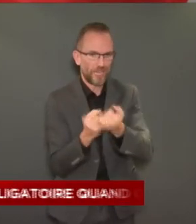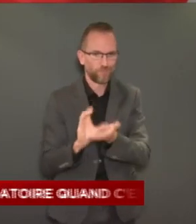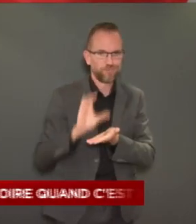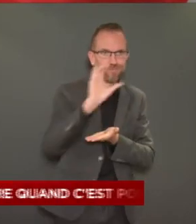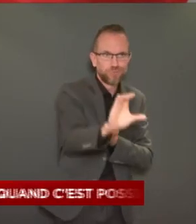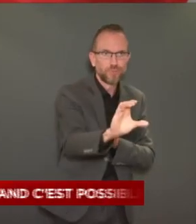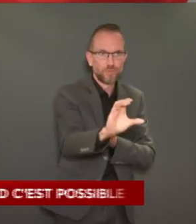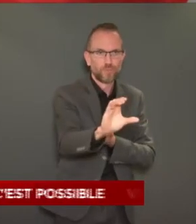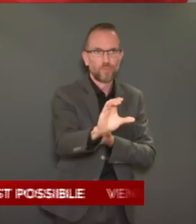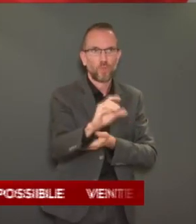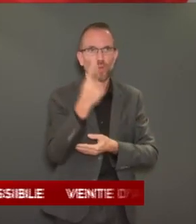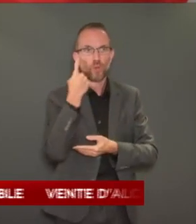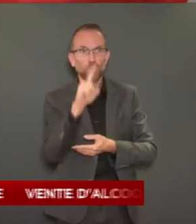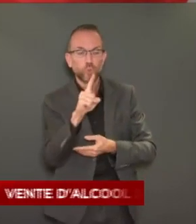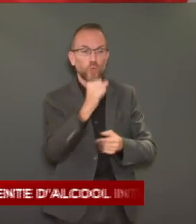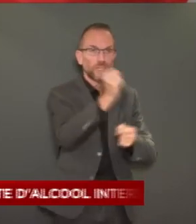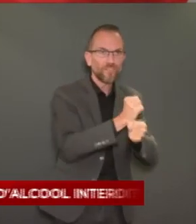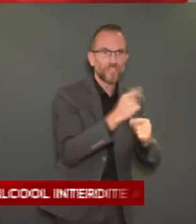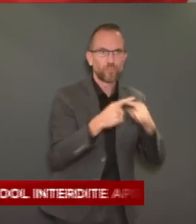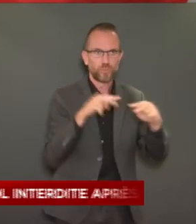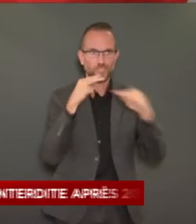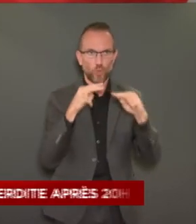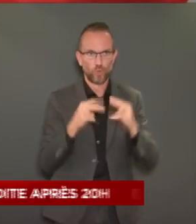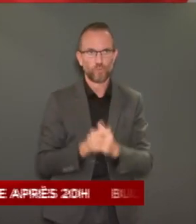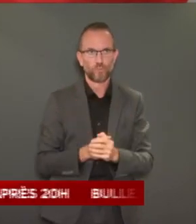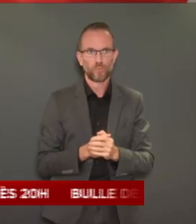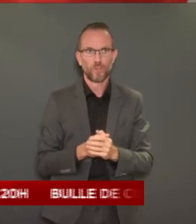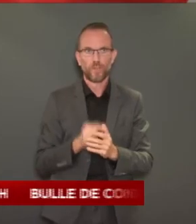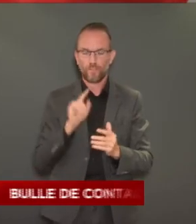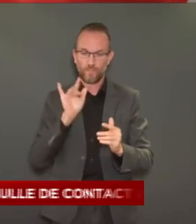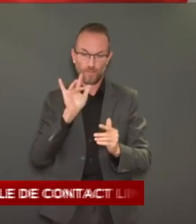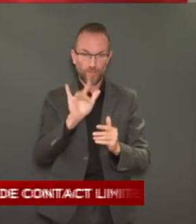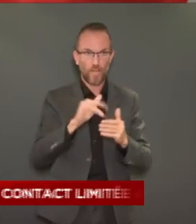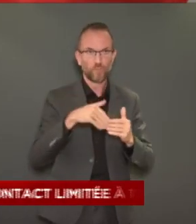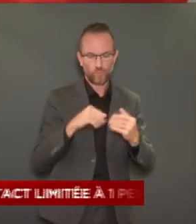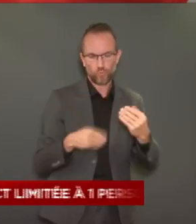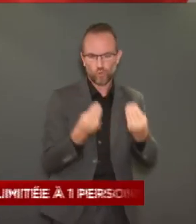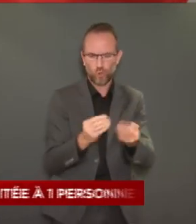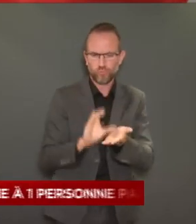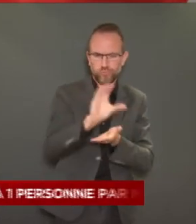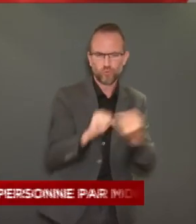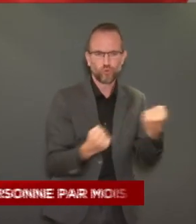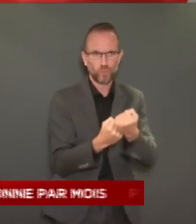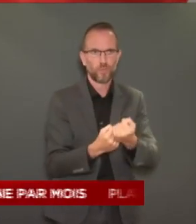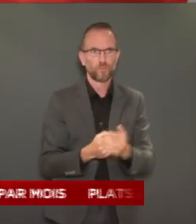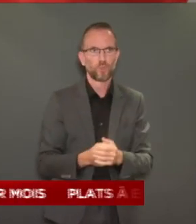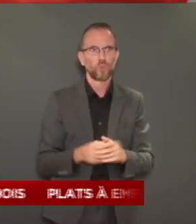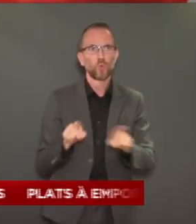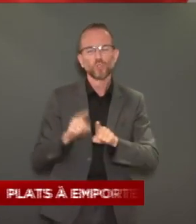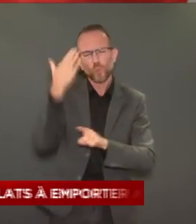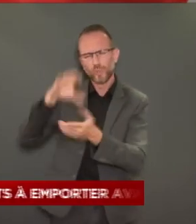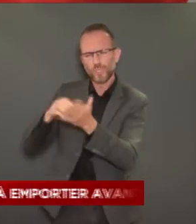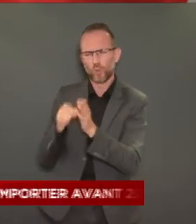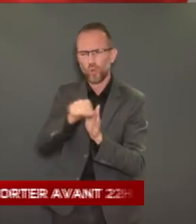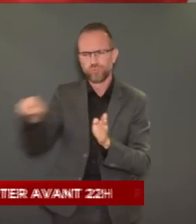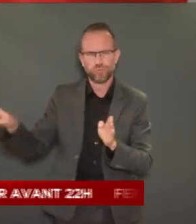restaurants qui seront touchés, et aussi pour d'autres secteurs qui seront touchés. Je ne vais pas donner les détails, mais sans